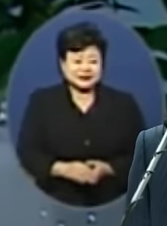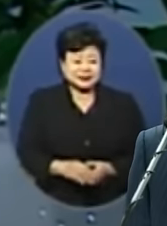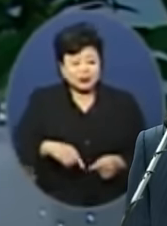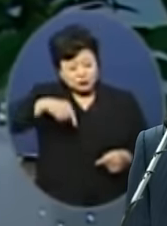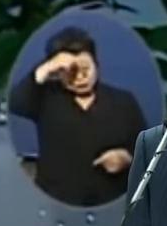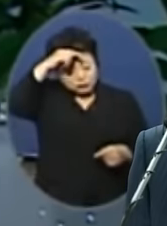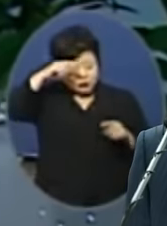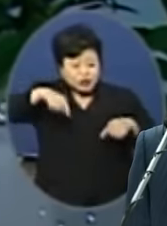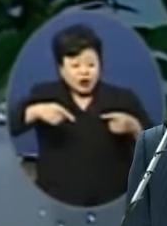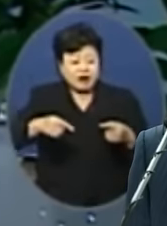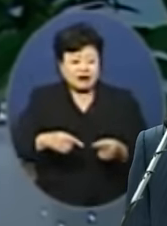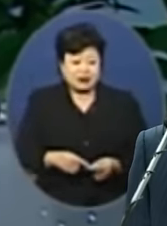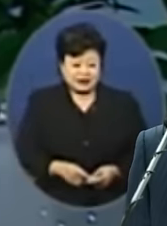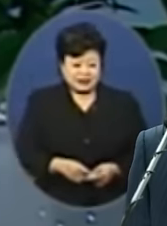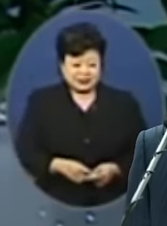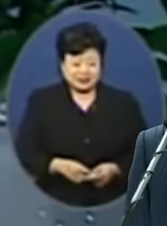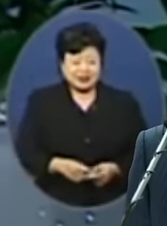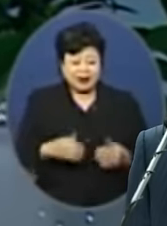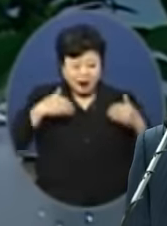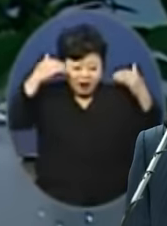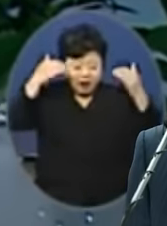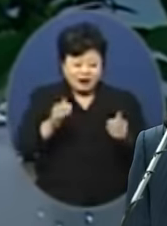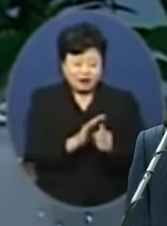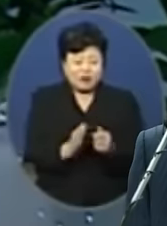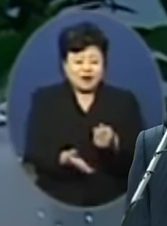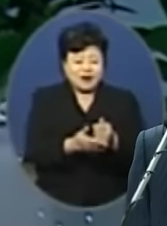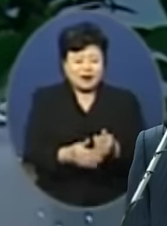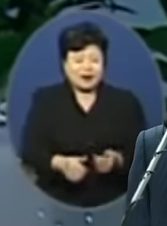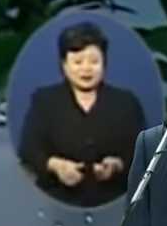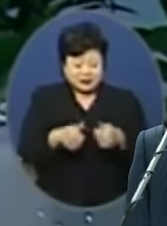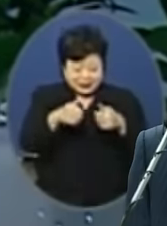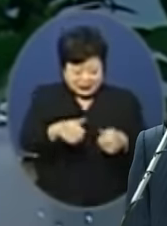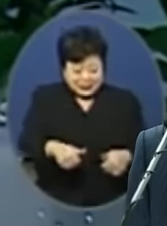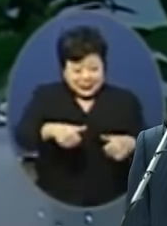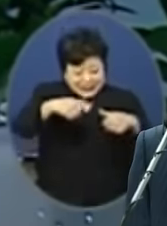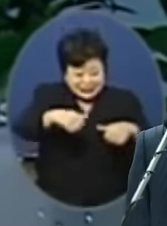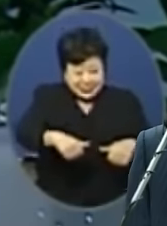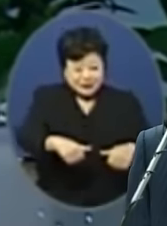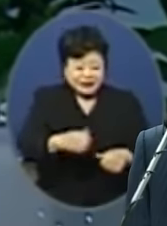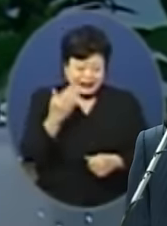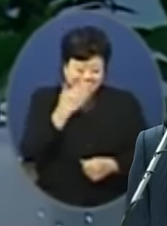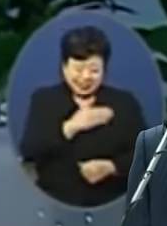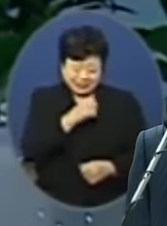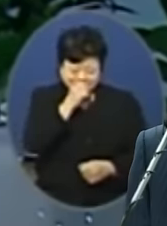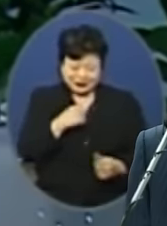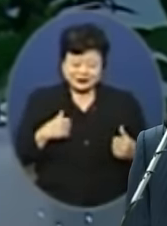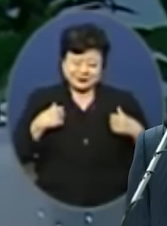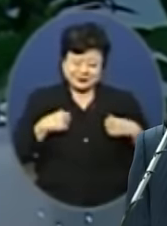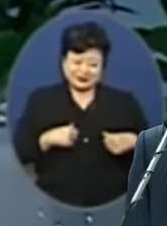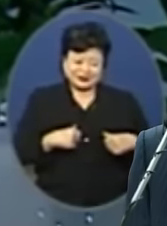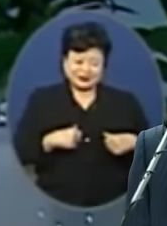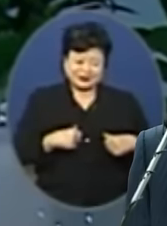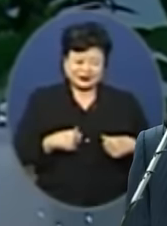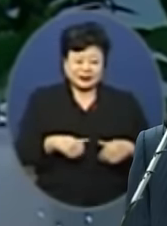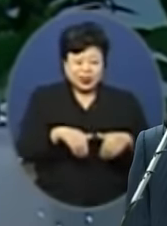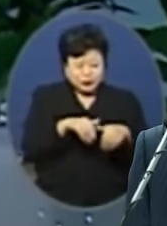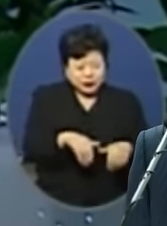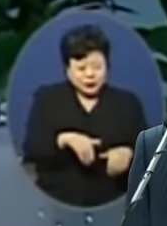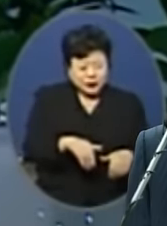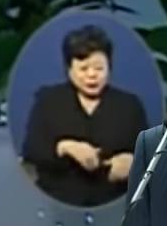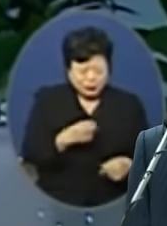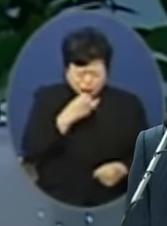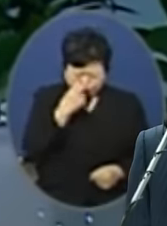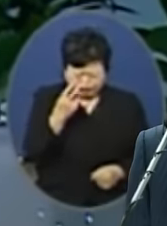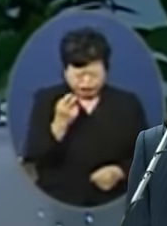쇠었으니까 어른을 공경하고 세배를 갈 때 깨끗하고 좋은 옷을 입지 않습니까? 노동자